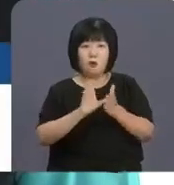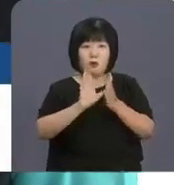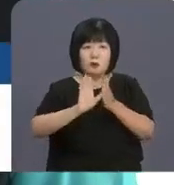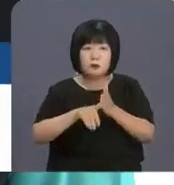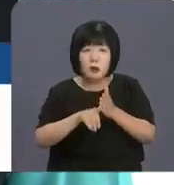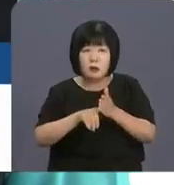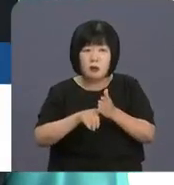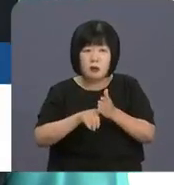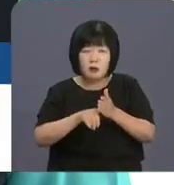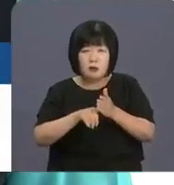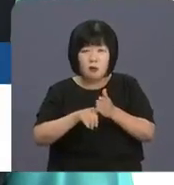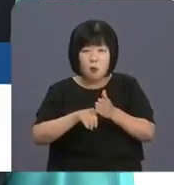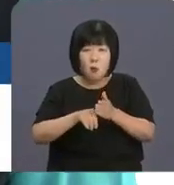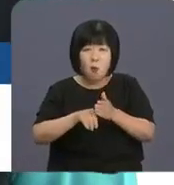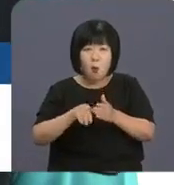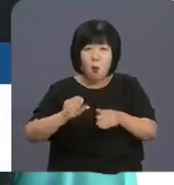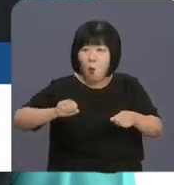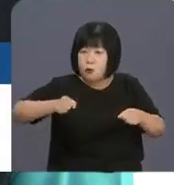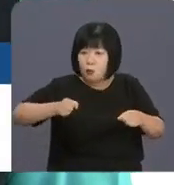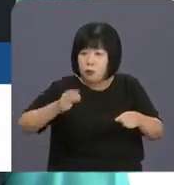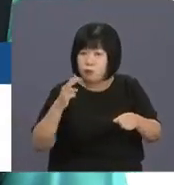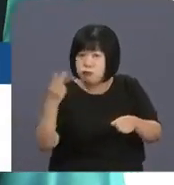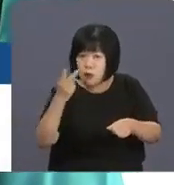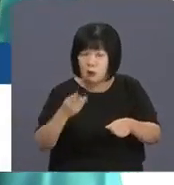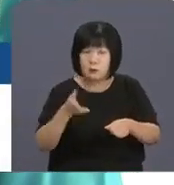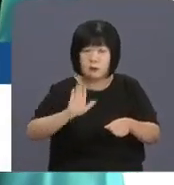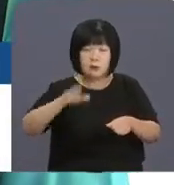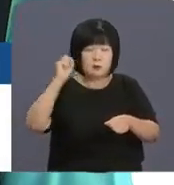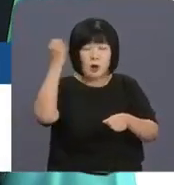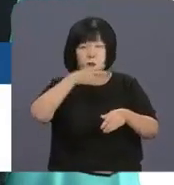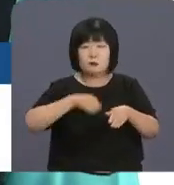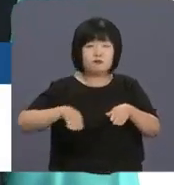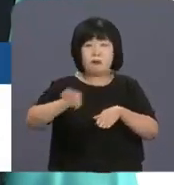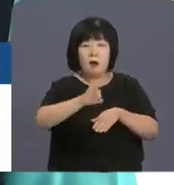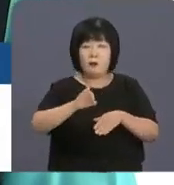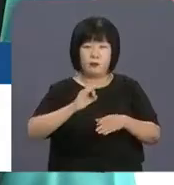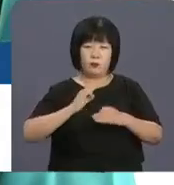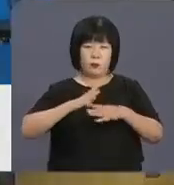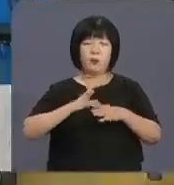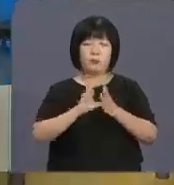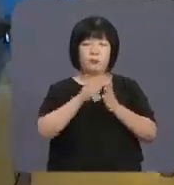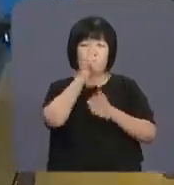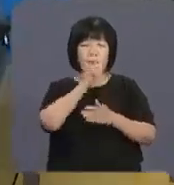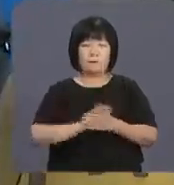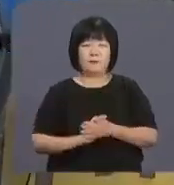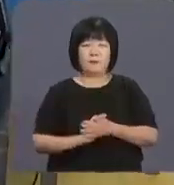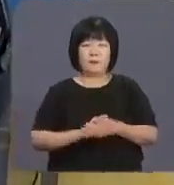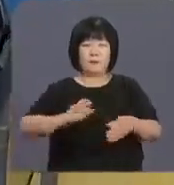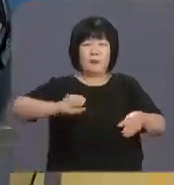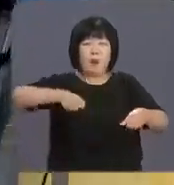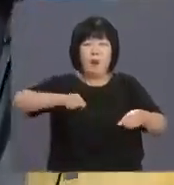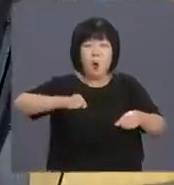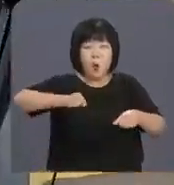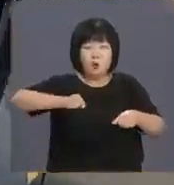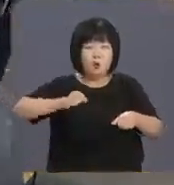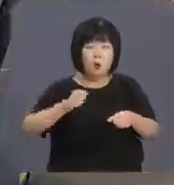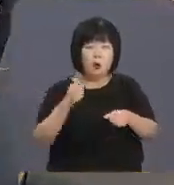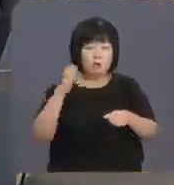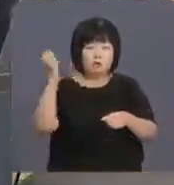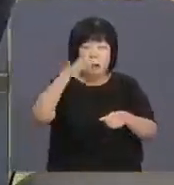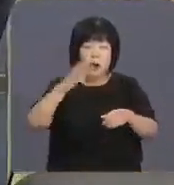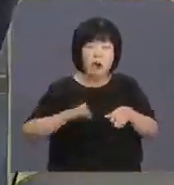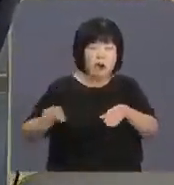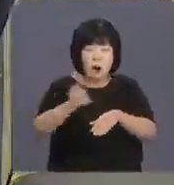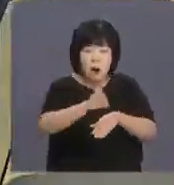분매 없이 오토바이가 없었는데 갑자기 튀어나오고 이러니까 우리도 많이 놀랄 때도 있습니다. 오토바이가 언제 끼어들지 몰라